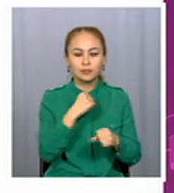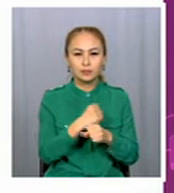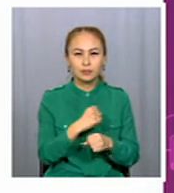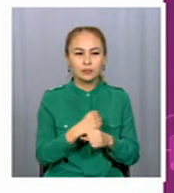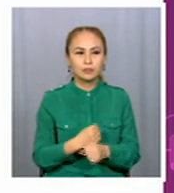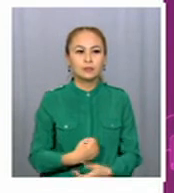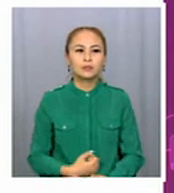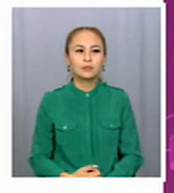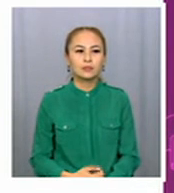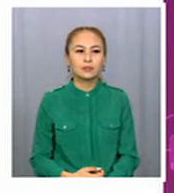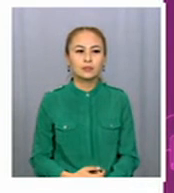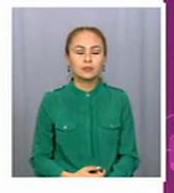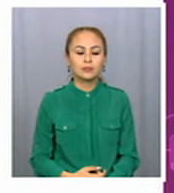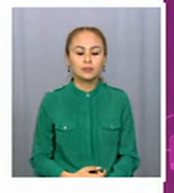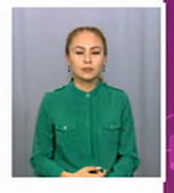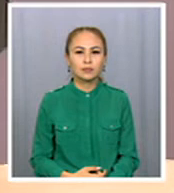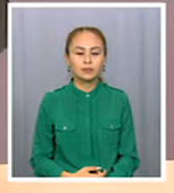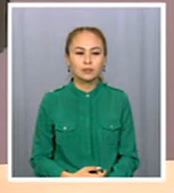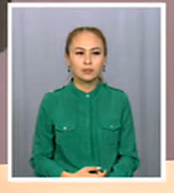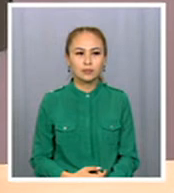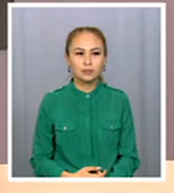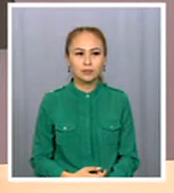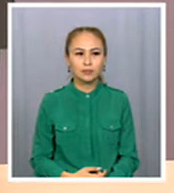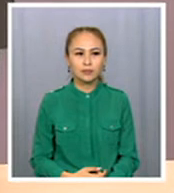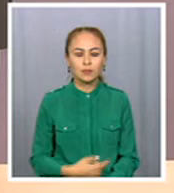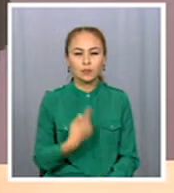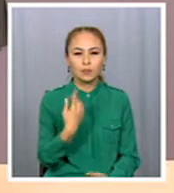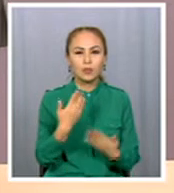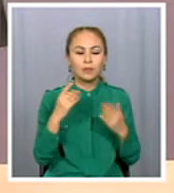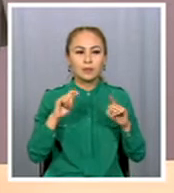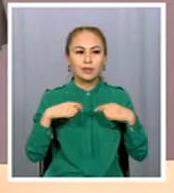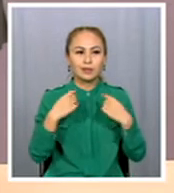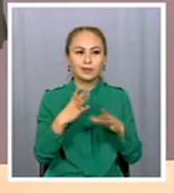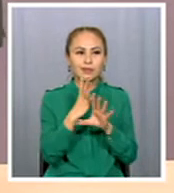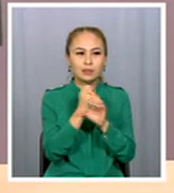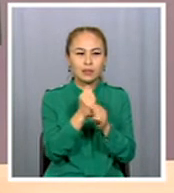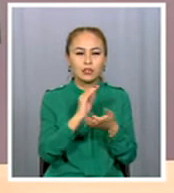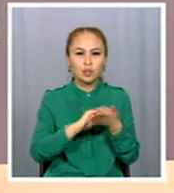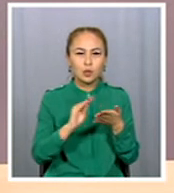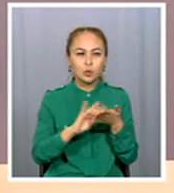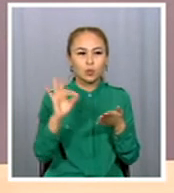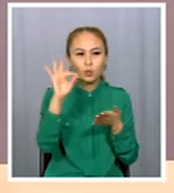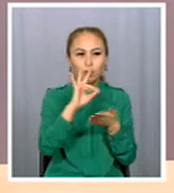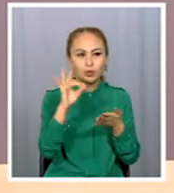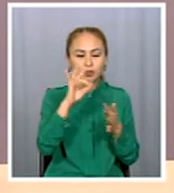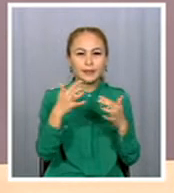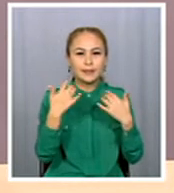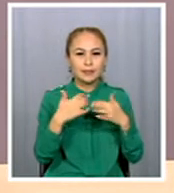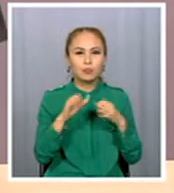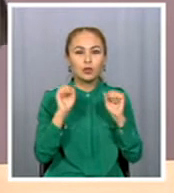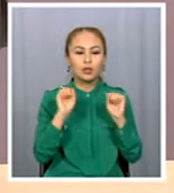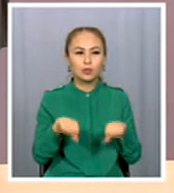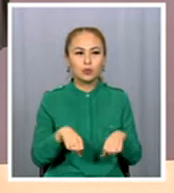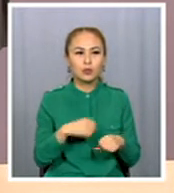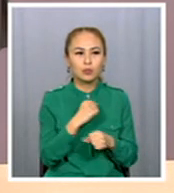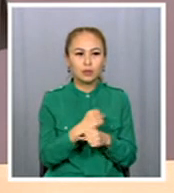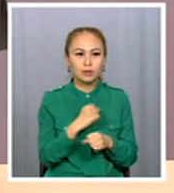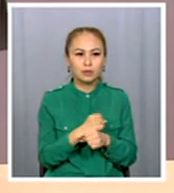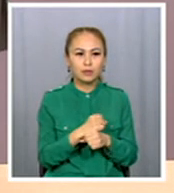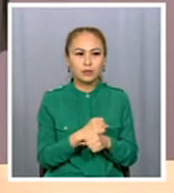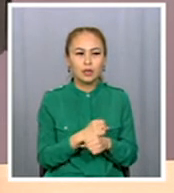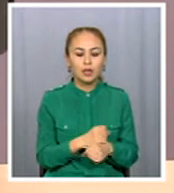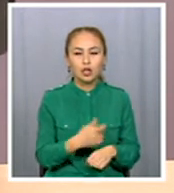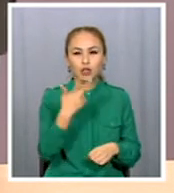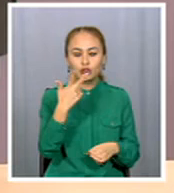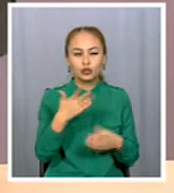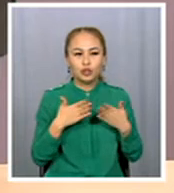құрастырыңдар. Балалар, бұл берілген қысқаша жазылуы бойынша мынада есеп құрастыруға болады. Үш